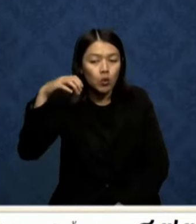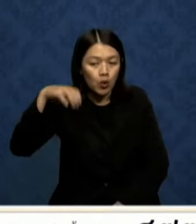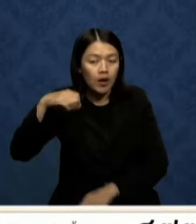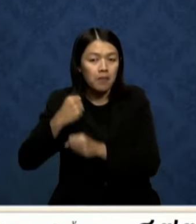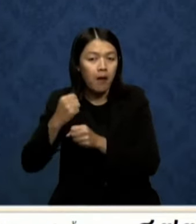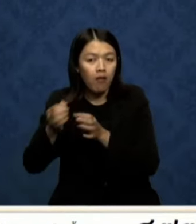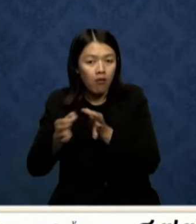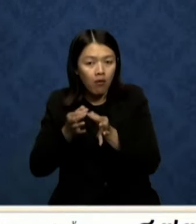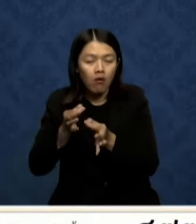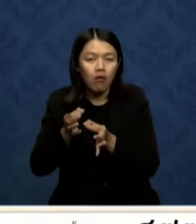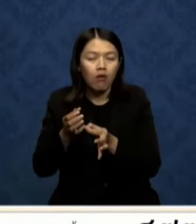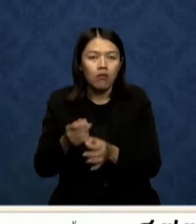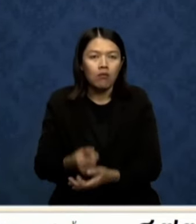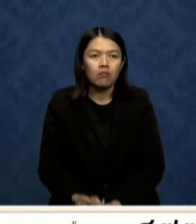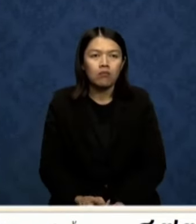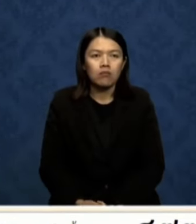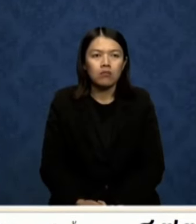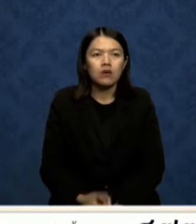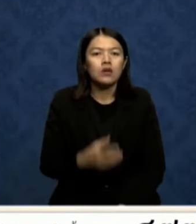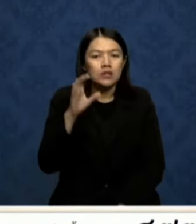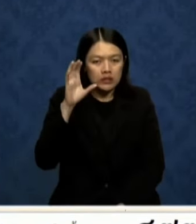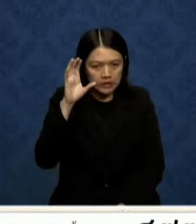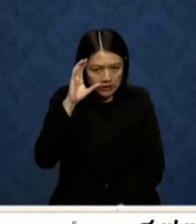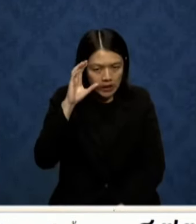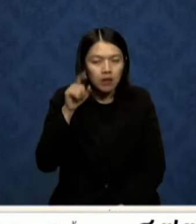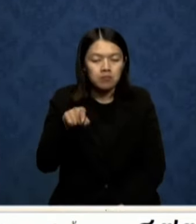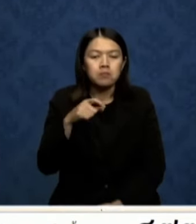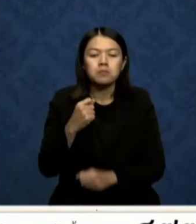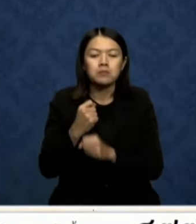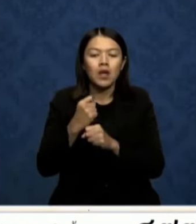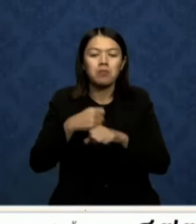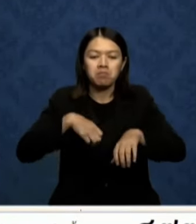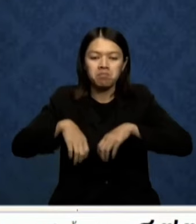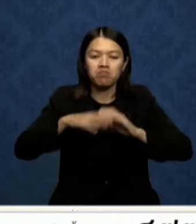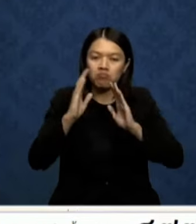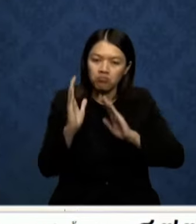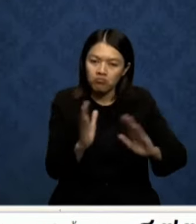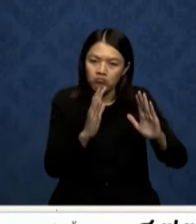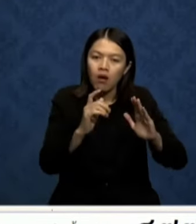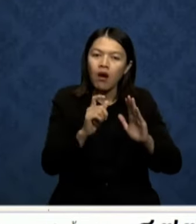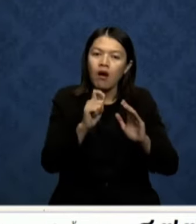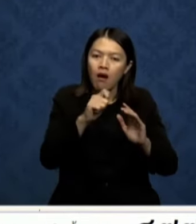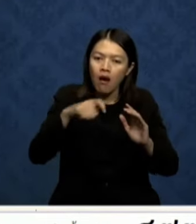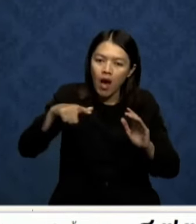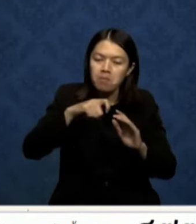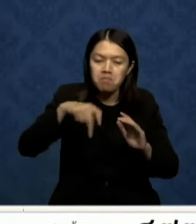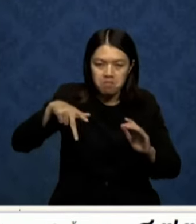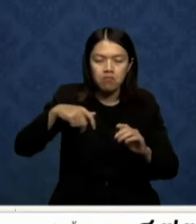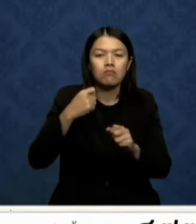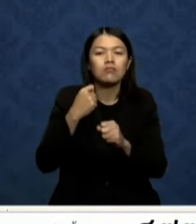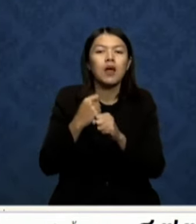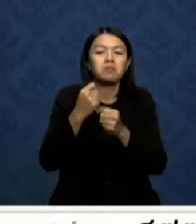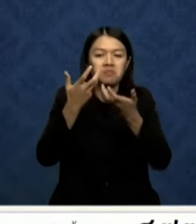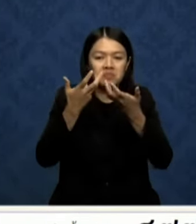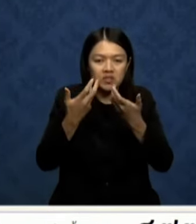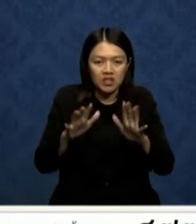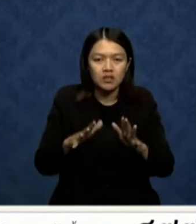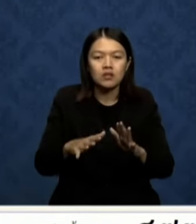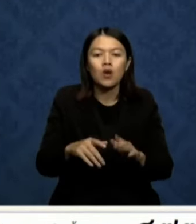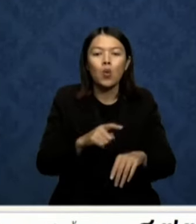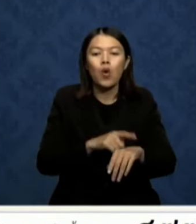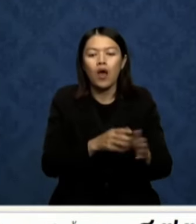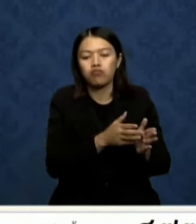ในทุกชั้นนะครับก็มีความเชื่อมั่นว่ากระบวนการในการพัฒนาแอปพลิเคชันจะสามารถเสร็จทันตามกรอบเ